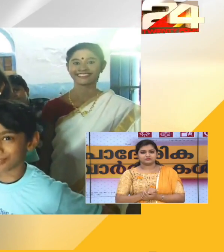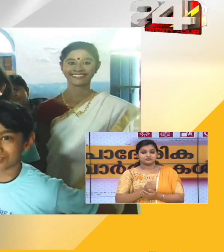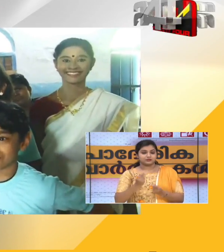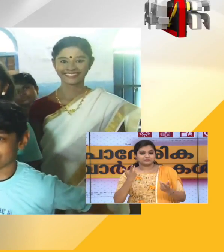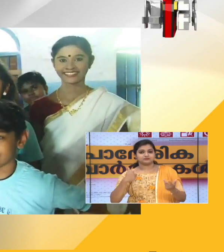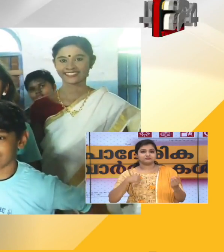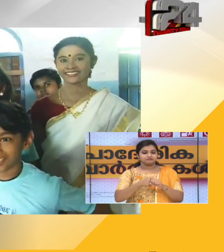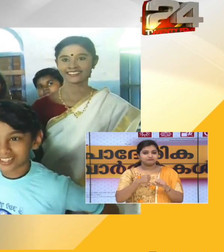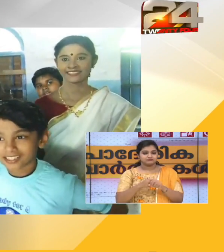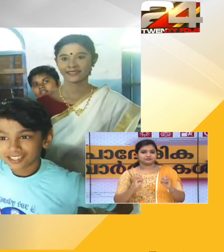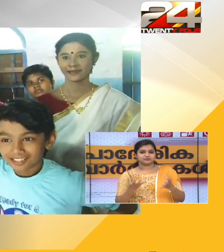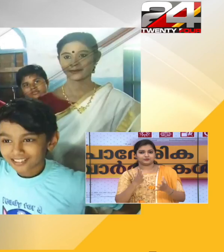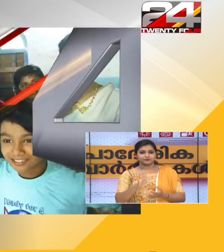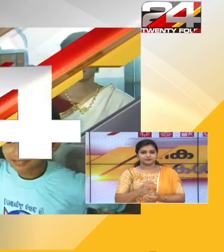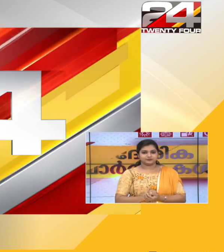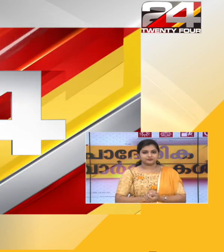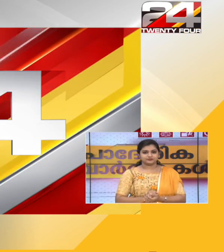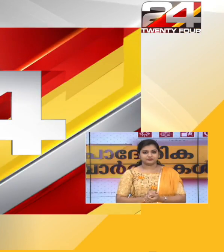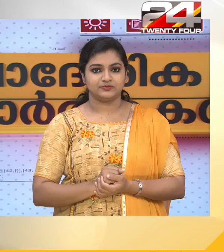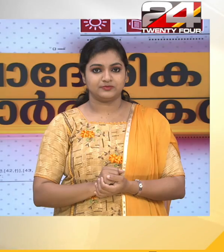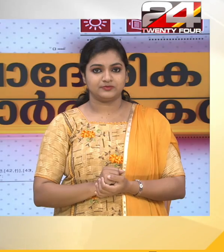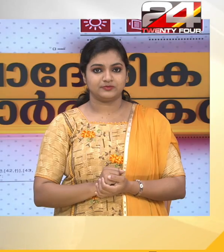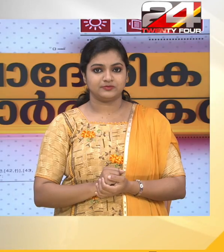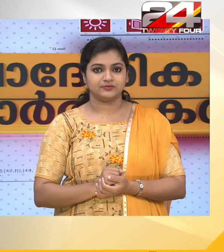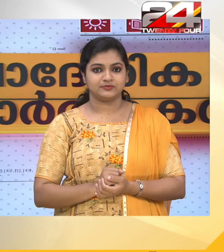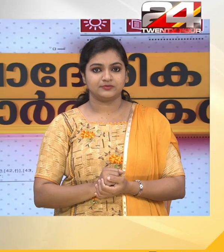എത്തി. 24 കോഴിക്കോട്.